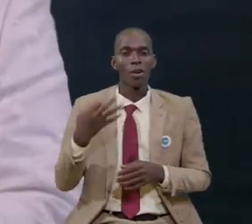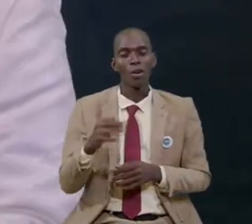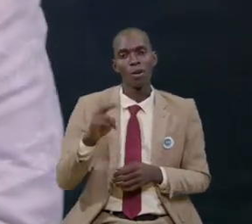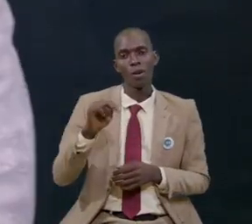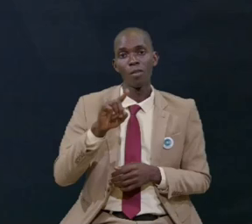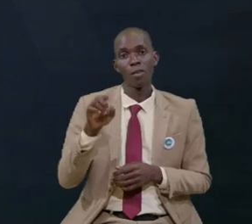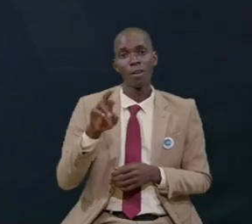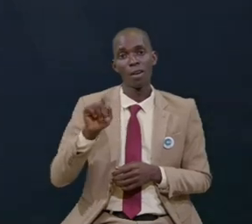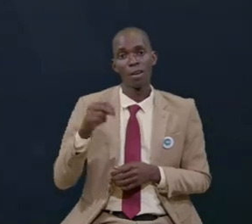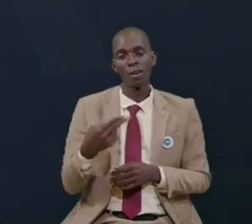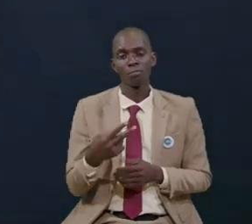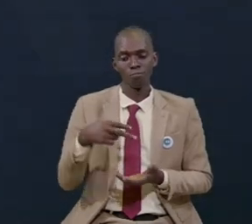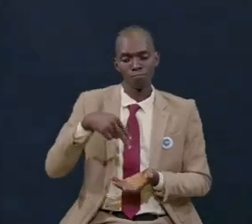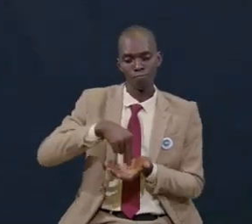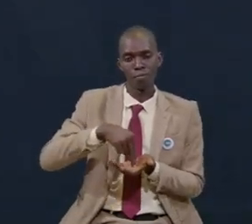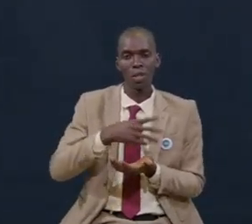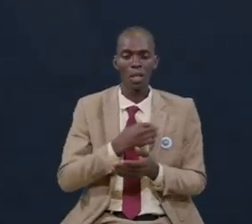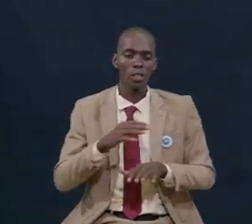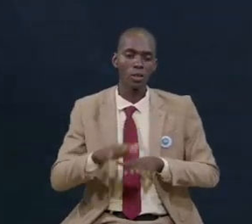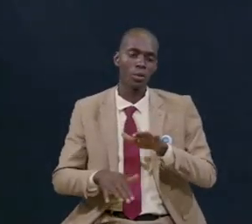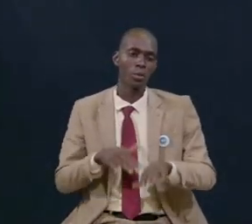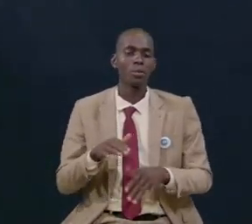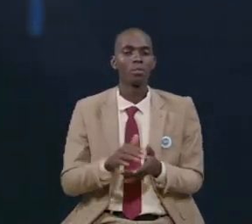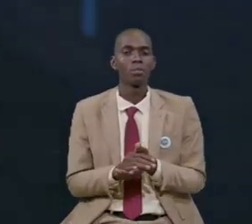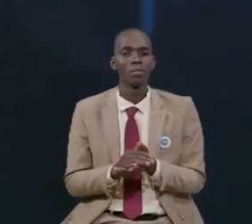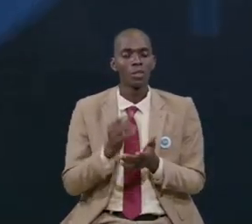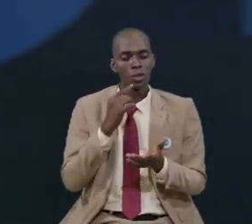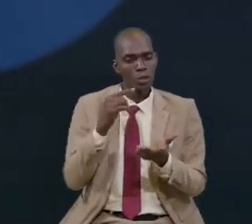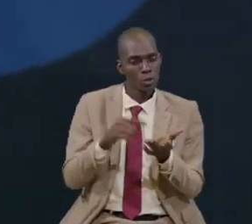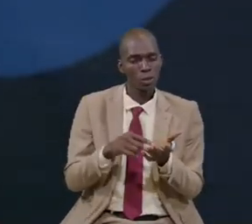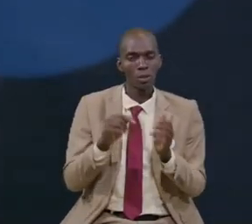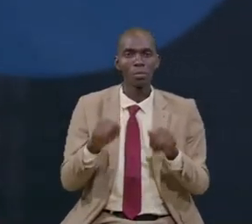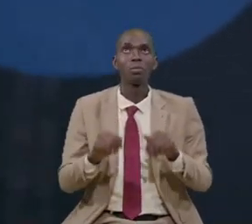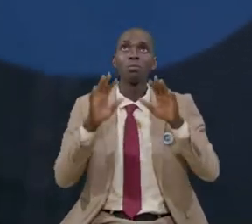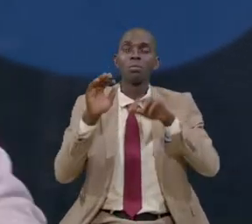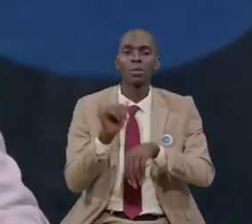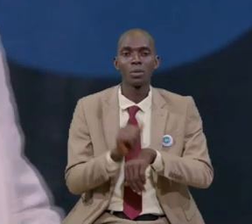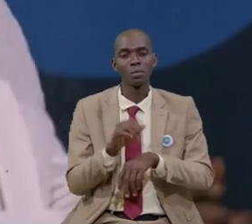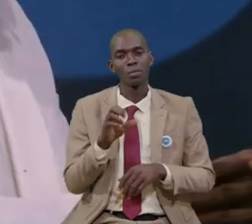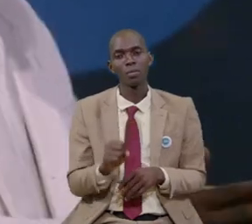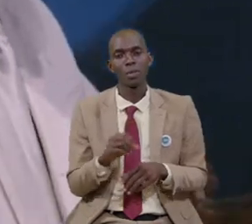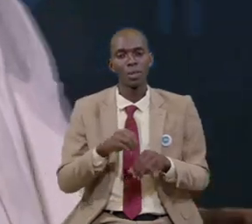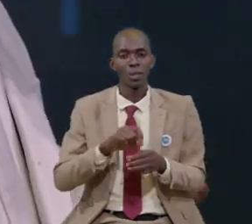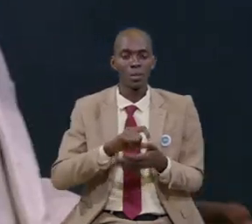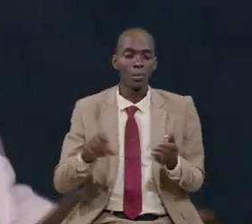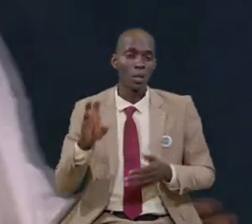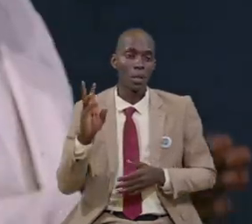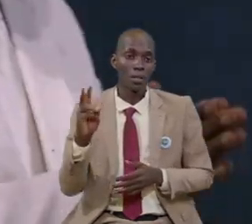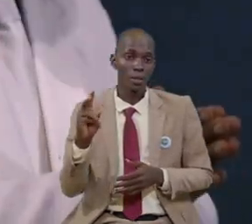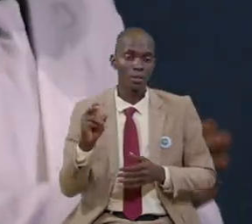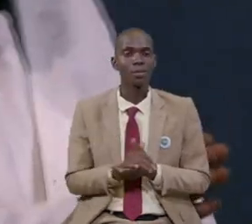Jésus-Christ de Nazareth, lève-toi et marche. Un miracle remarquable. Verset 16 dit,